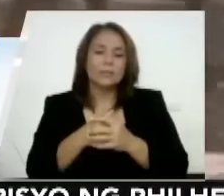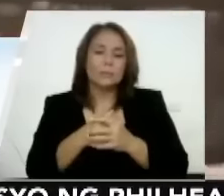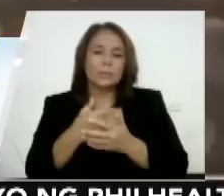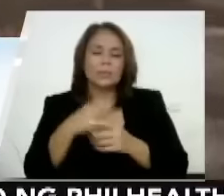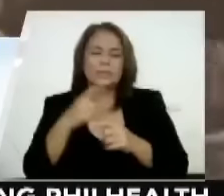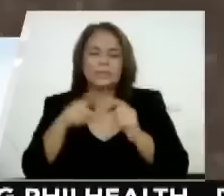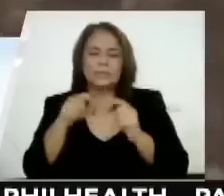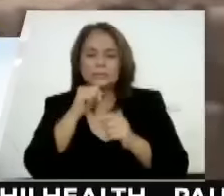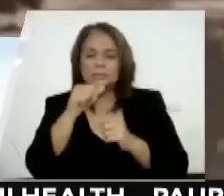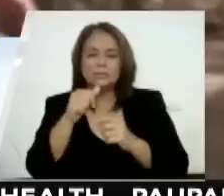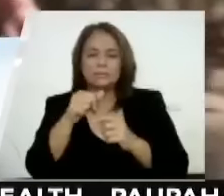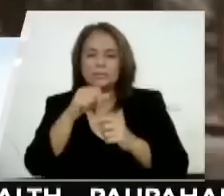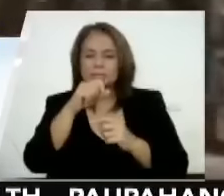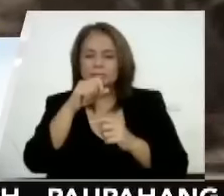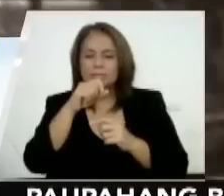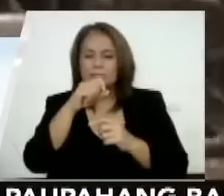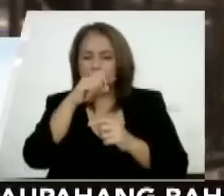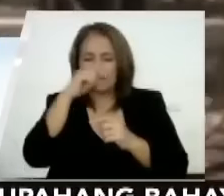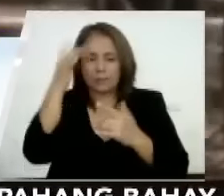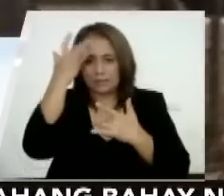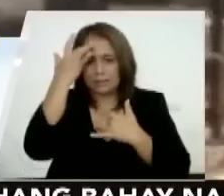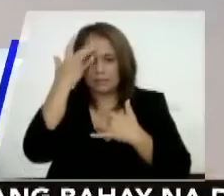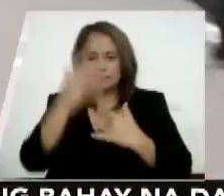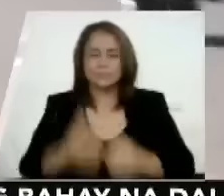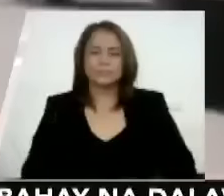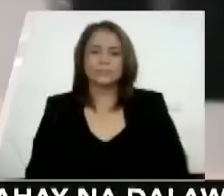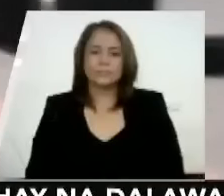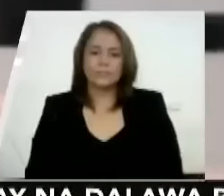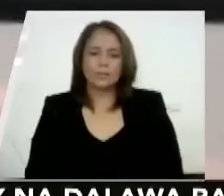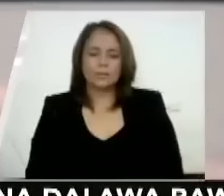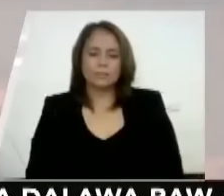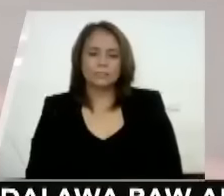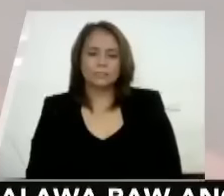ganun. Para sa GMA Integrated News, Gab de